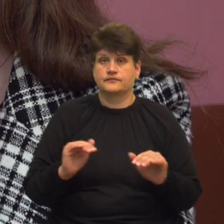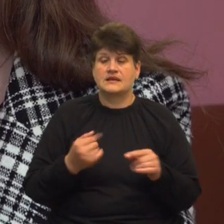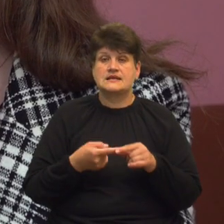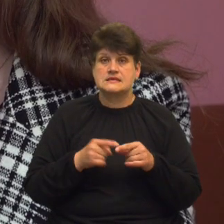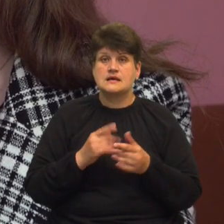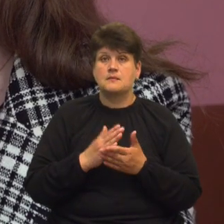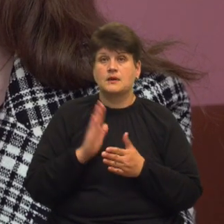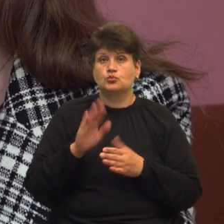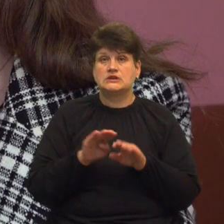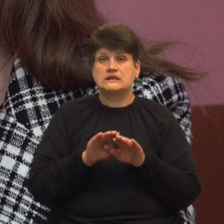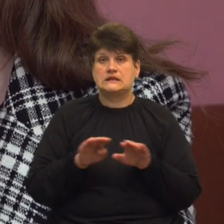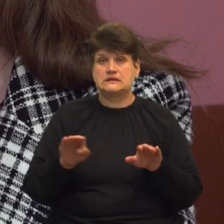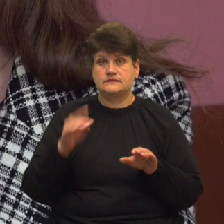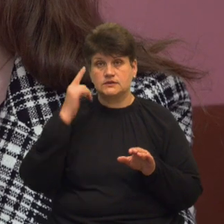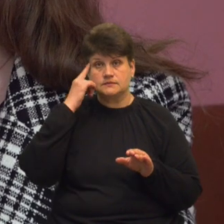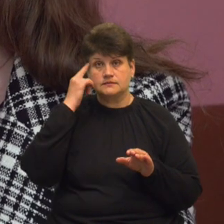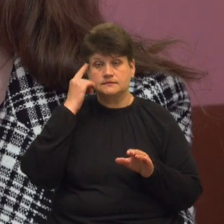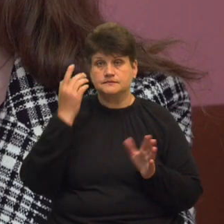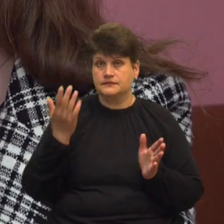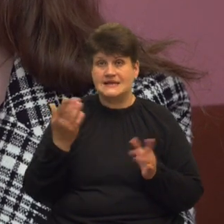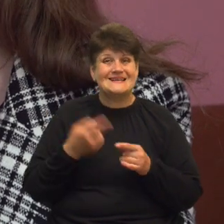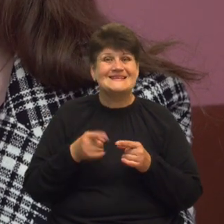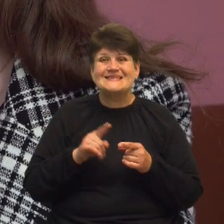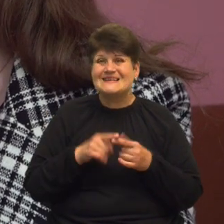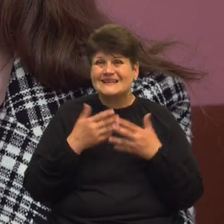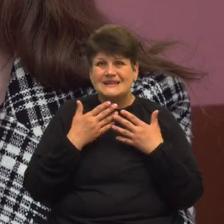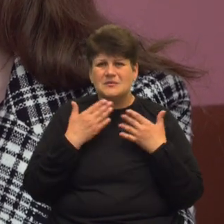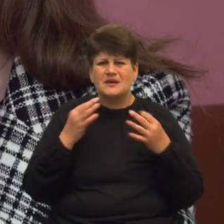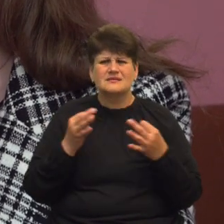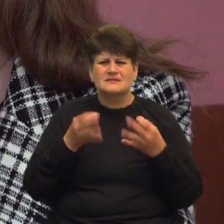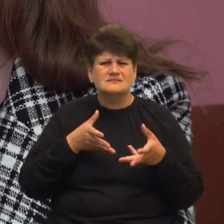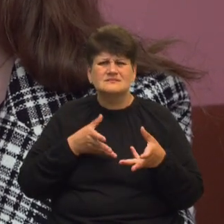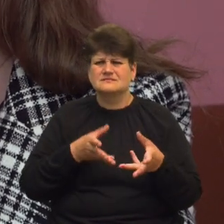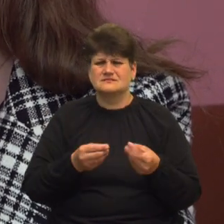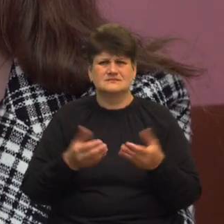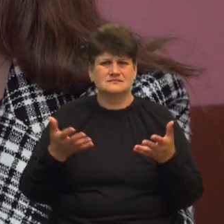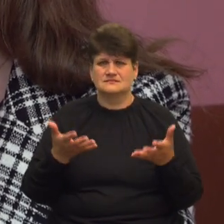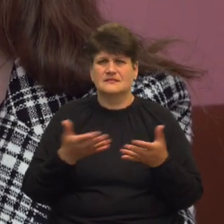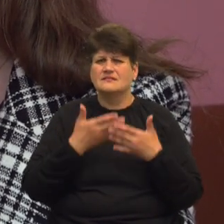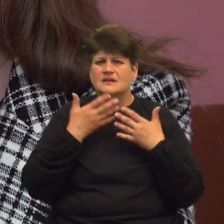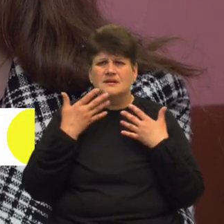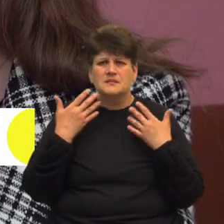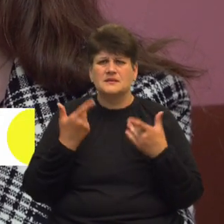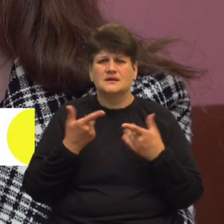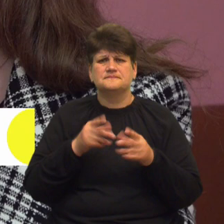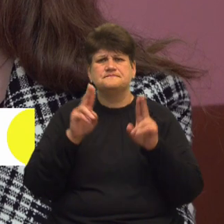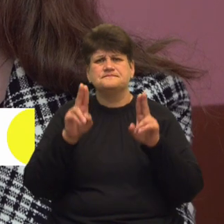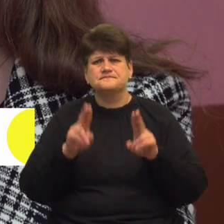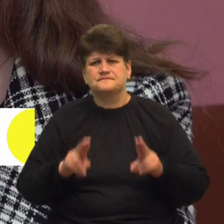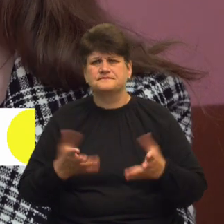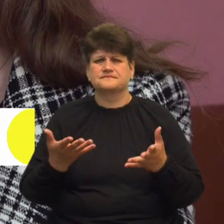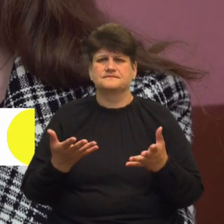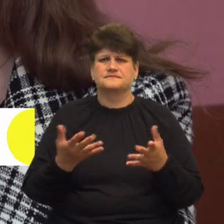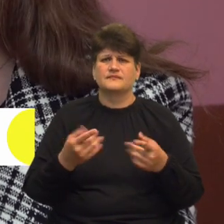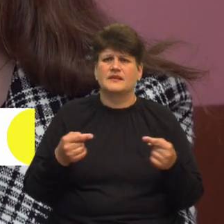рівні ментальному. Це немає жодних методик, немає жодних якихось